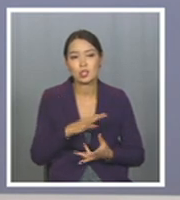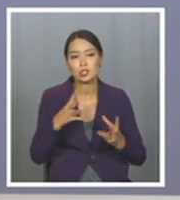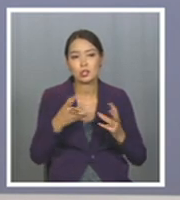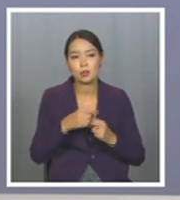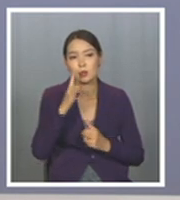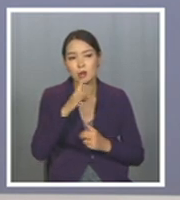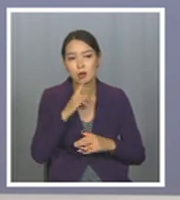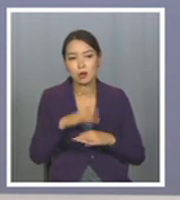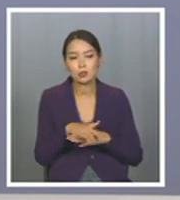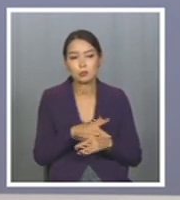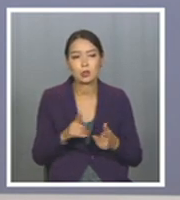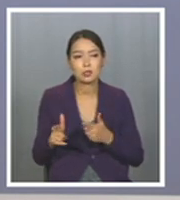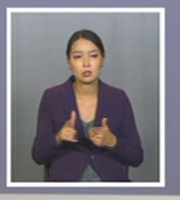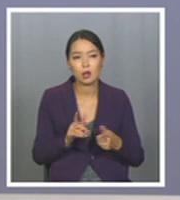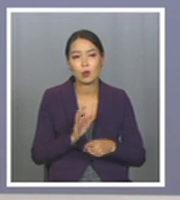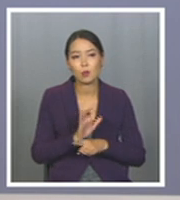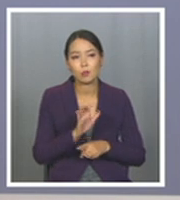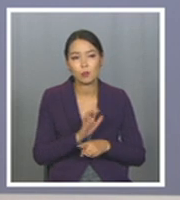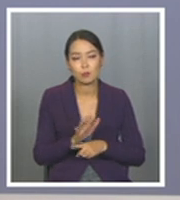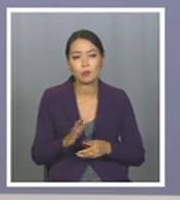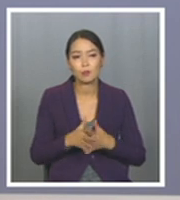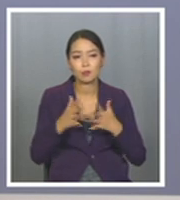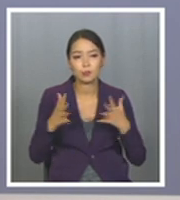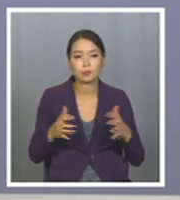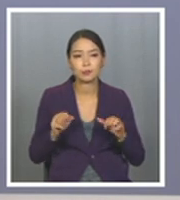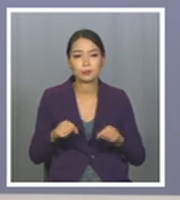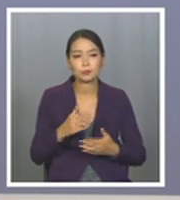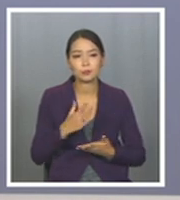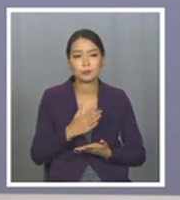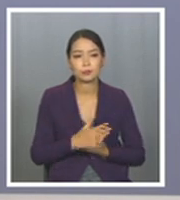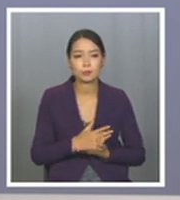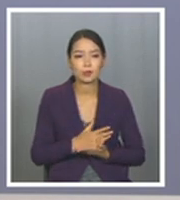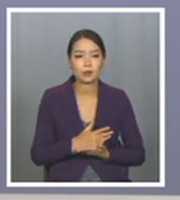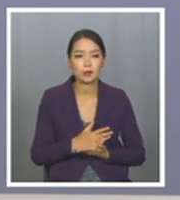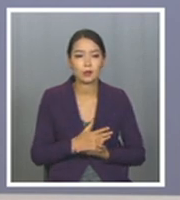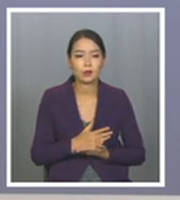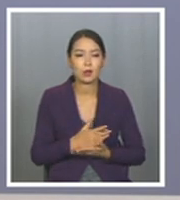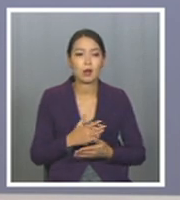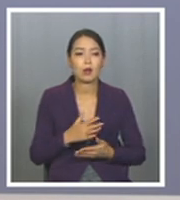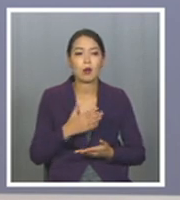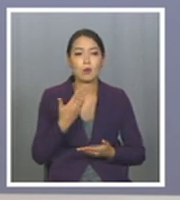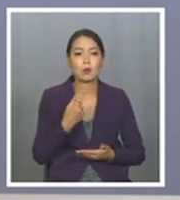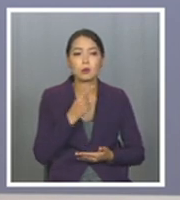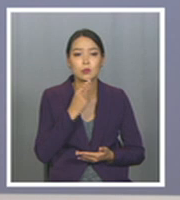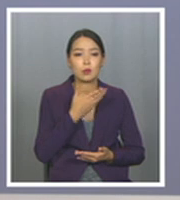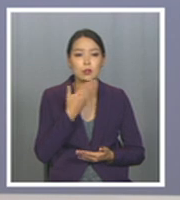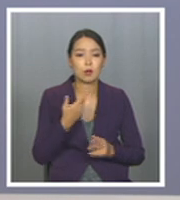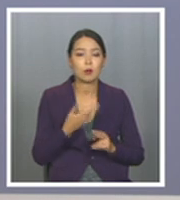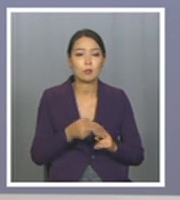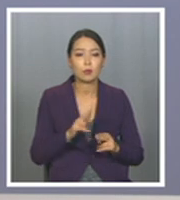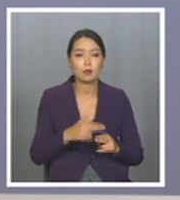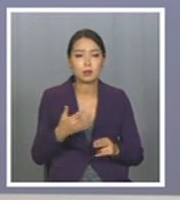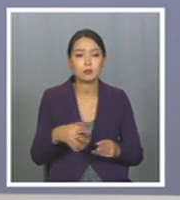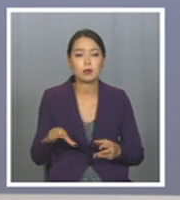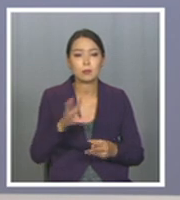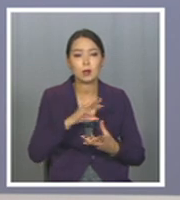дайын өнім шығаруына мүдделі болмады. Тіпті ол жайтты аңғару қиында емес, балалар. Сол кезеңдегі өлкелік партия ұйымын басқарып